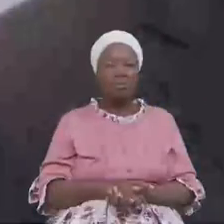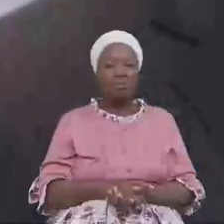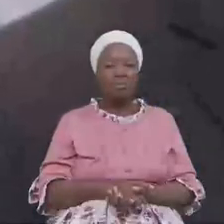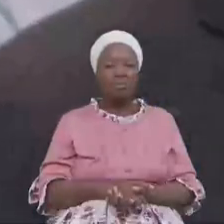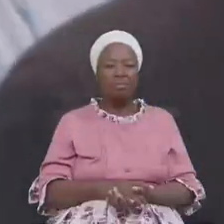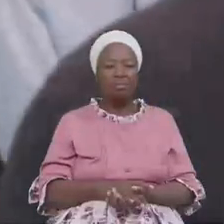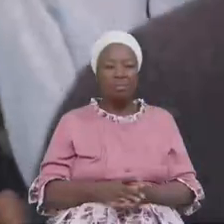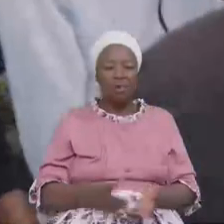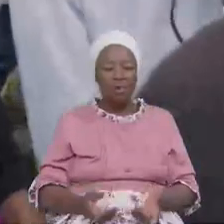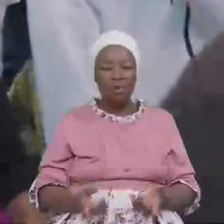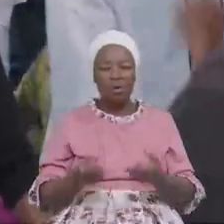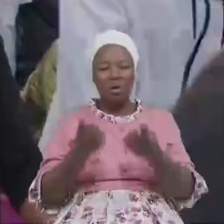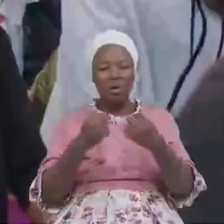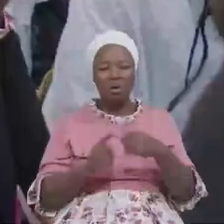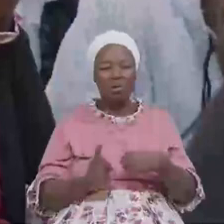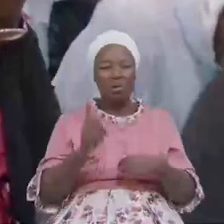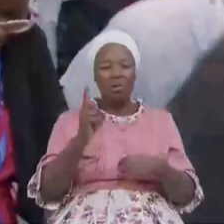Venez plus haut.